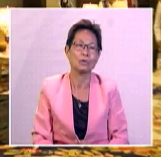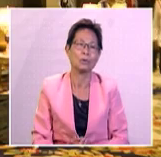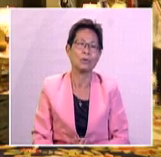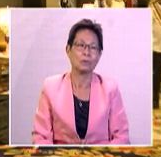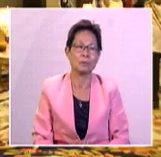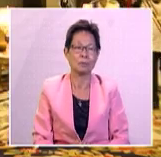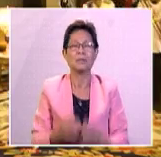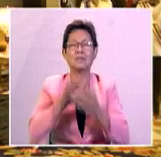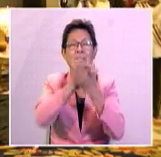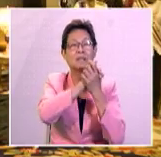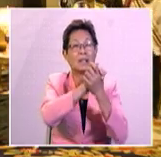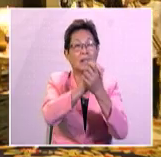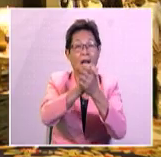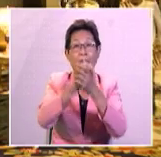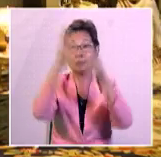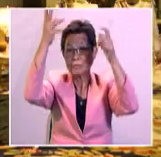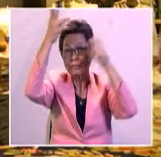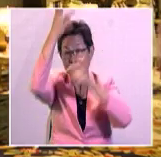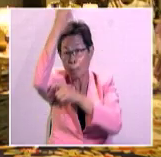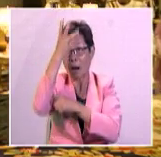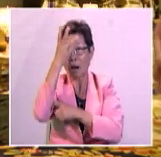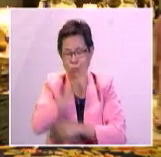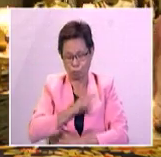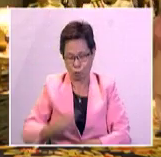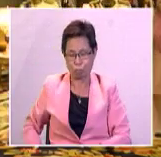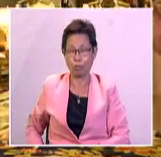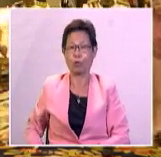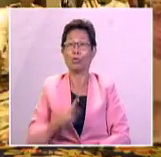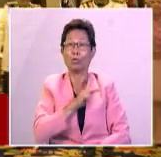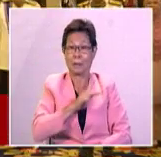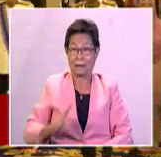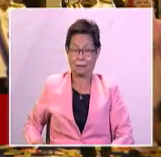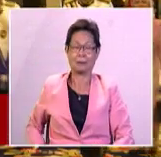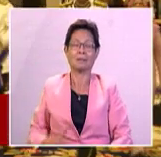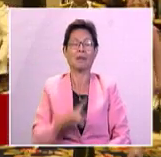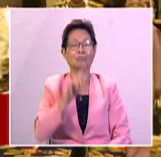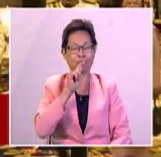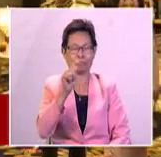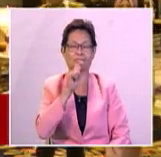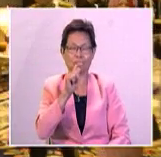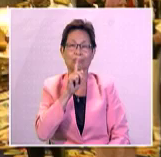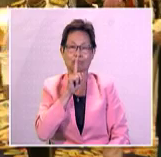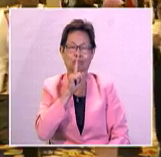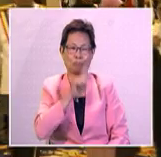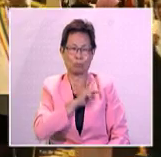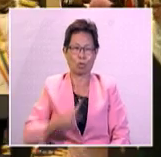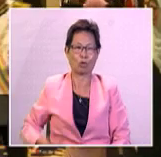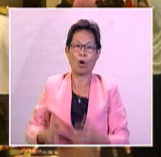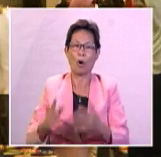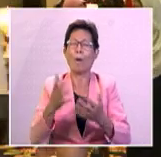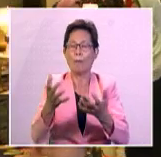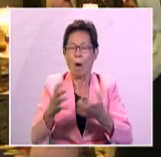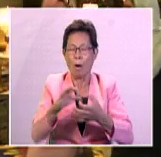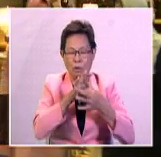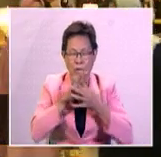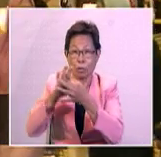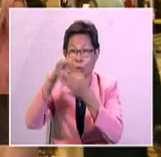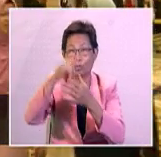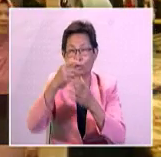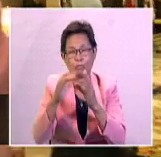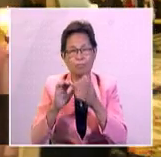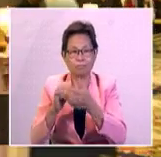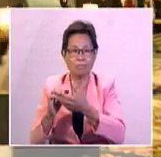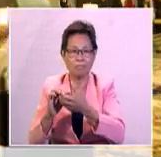pertabalan Tuanku dan Tuanku memang nak bekerja sama dengan kita semua untuk